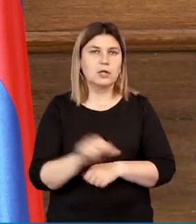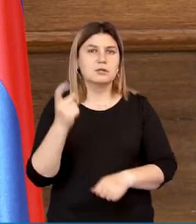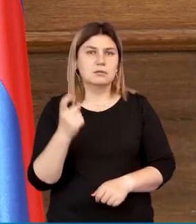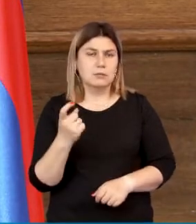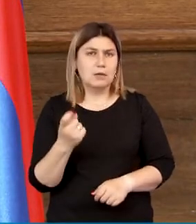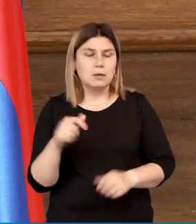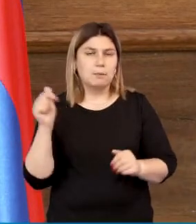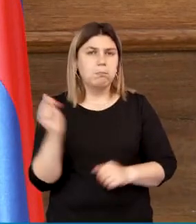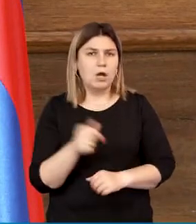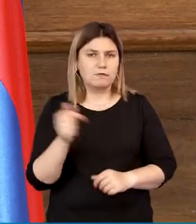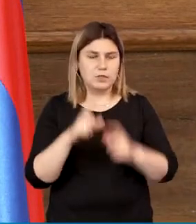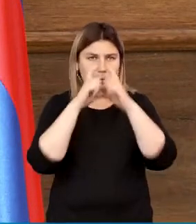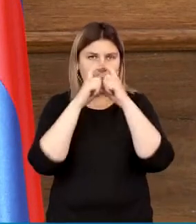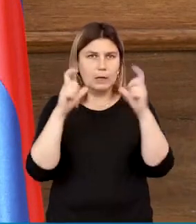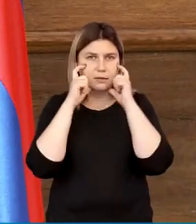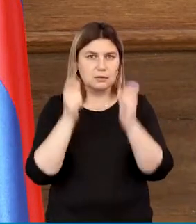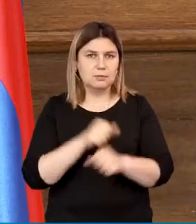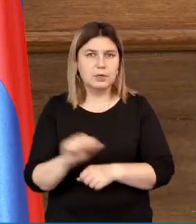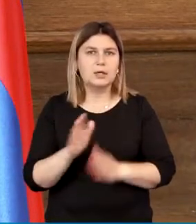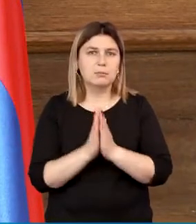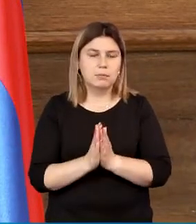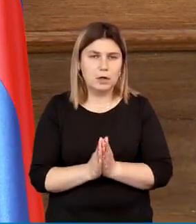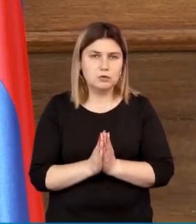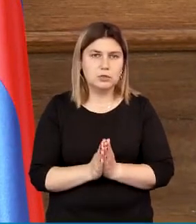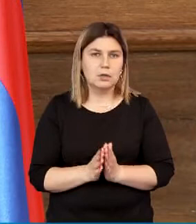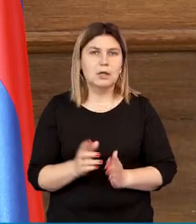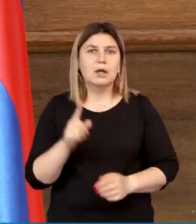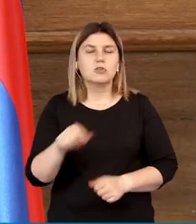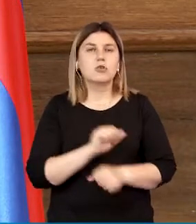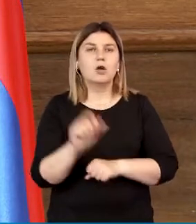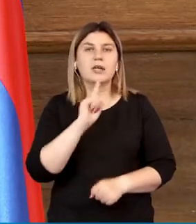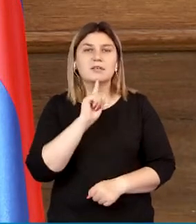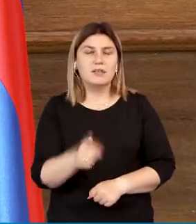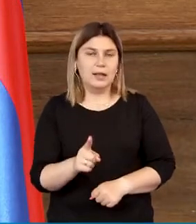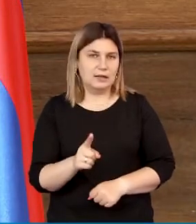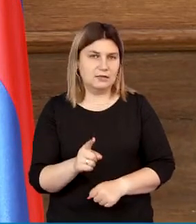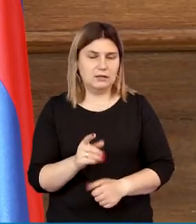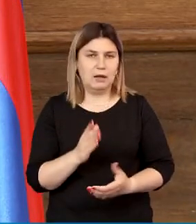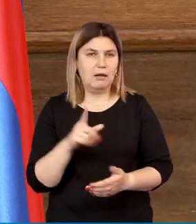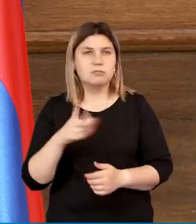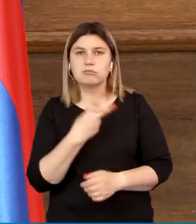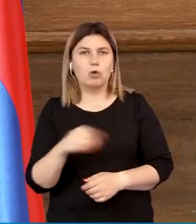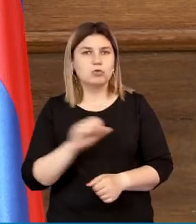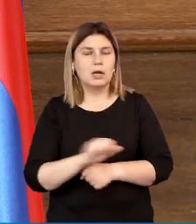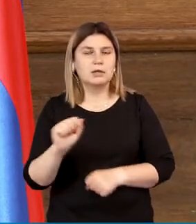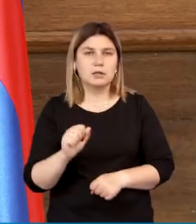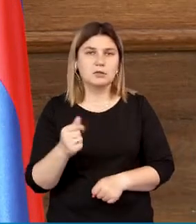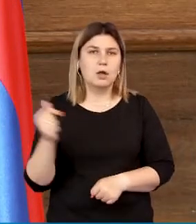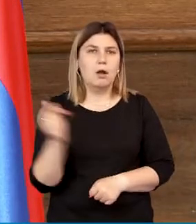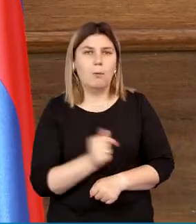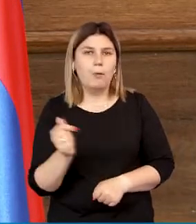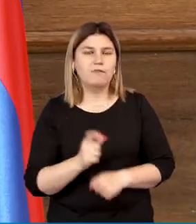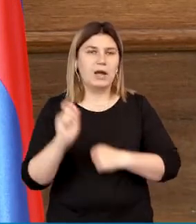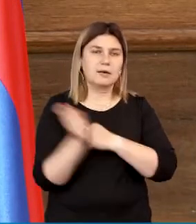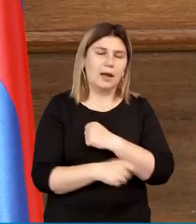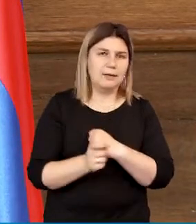się te maski pojawić, więc o to prosimy. Podkreślam, jest to zalecenie z naszej strony, natomiast nie jest to jakiś sankcjonowany